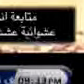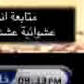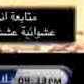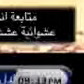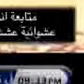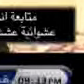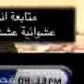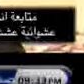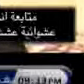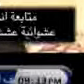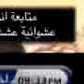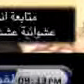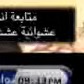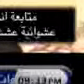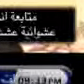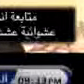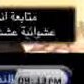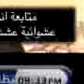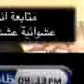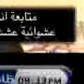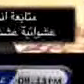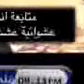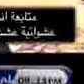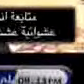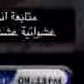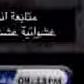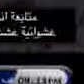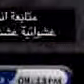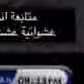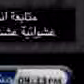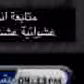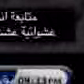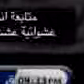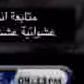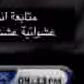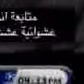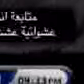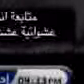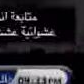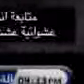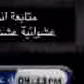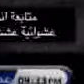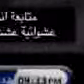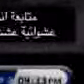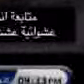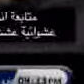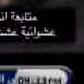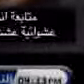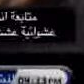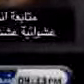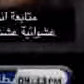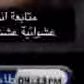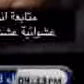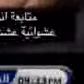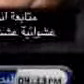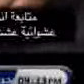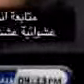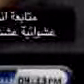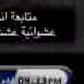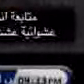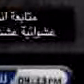يا رب ما يخلي الناس الزنا كلها يا رب. انا بيها والله الحمد لله والله